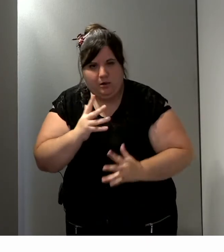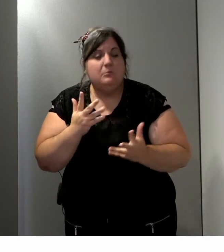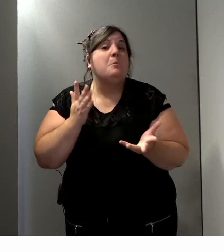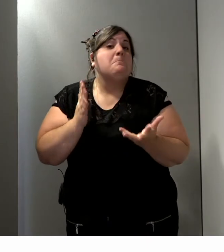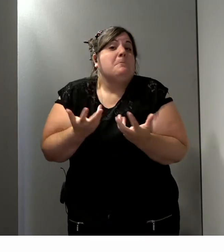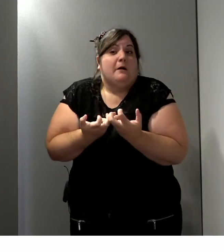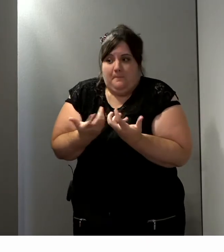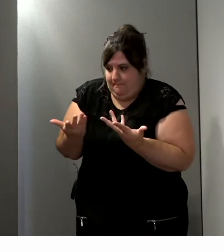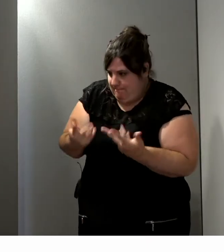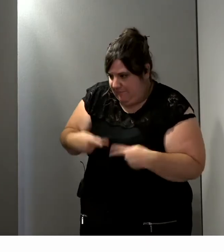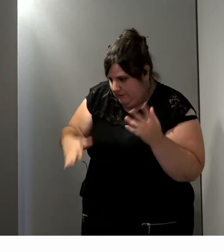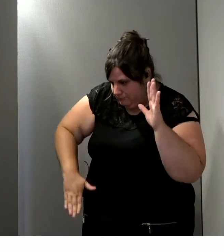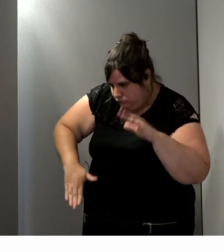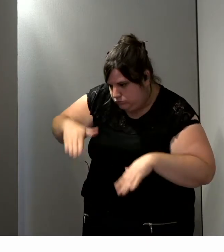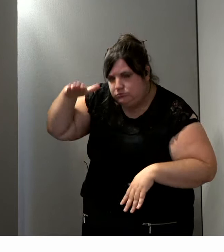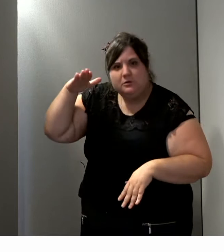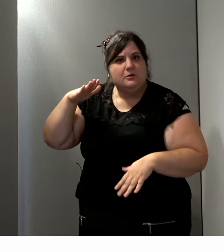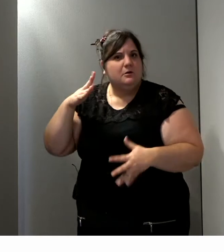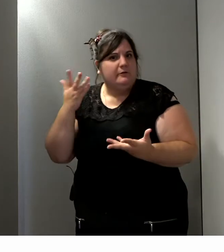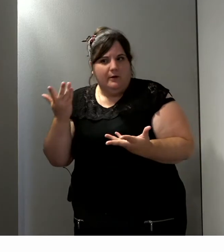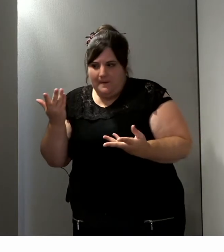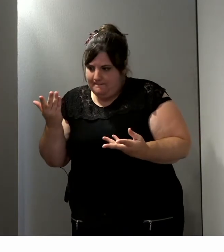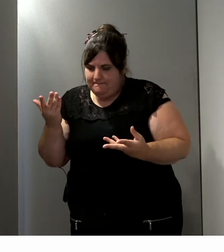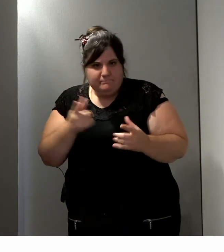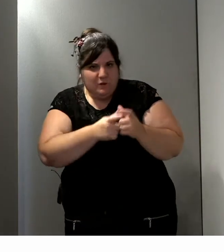son propre handicap dans ce